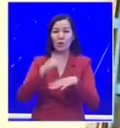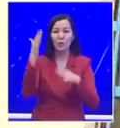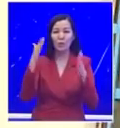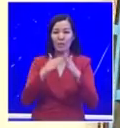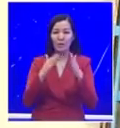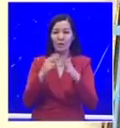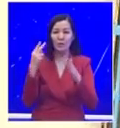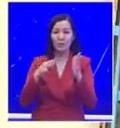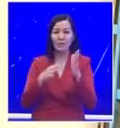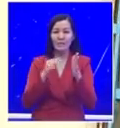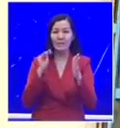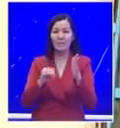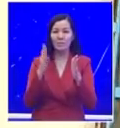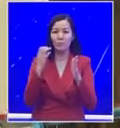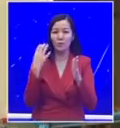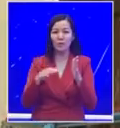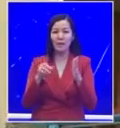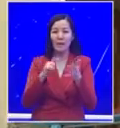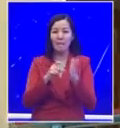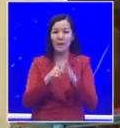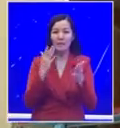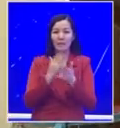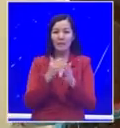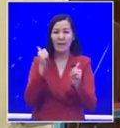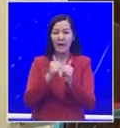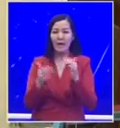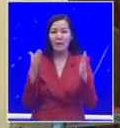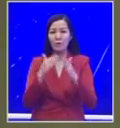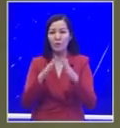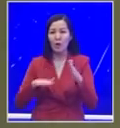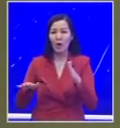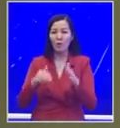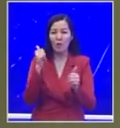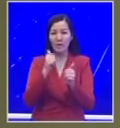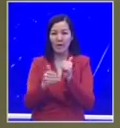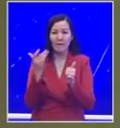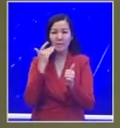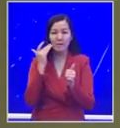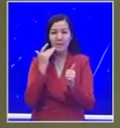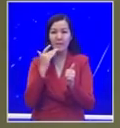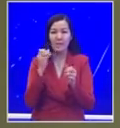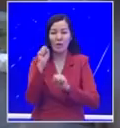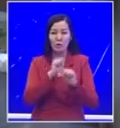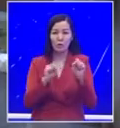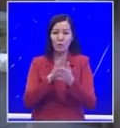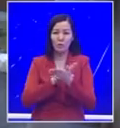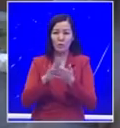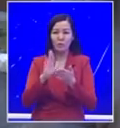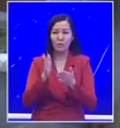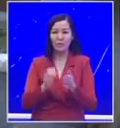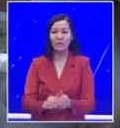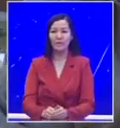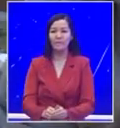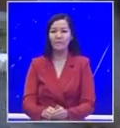үй, 28440 пәтер бар. Әр үй мен аула маңында уақытылы дезинфекция жұмыстары жүргізіледі. Оған